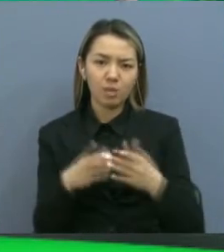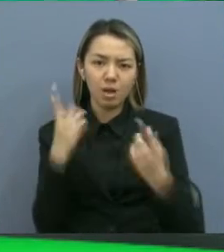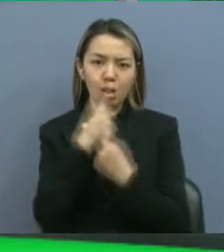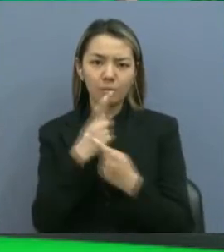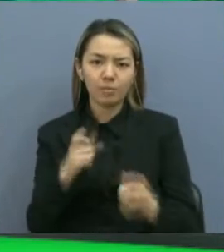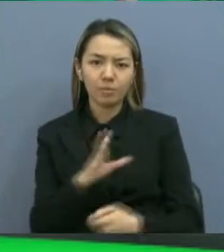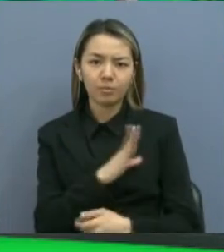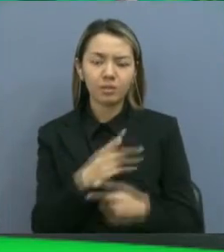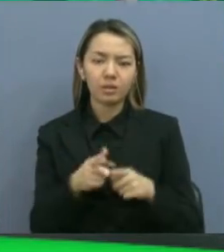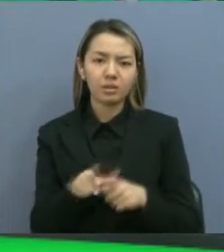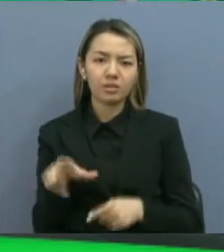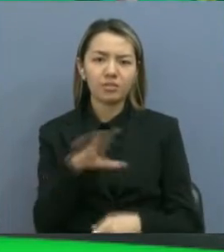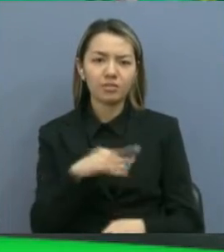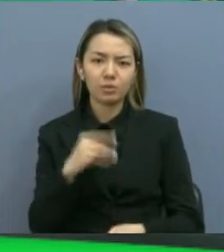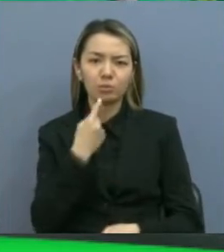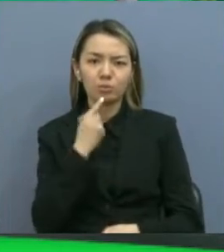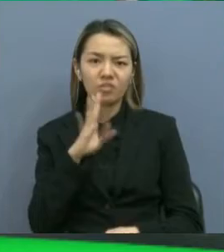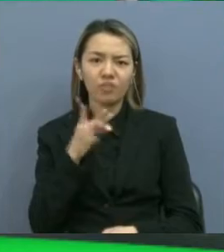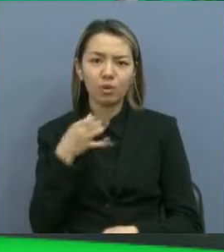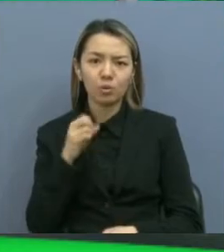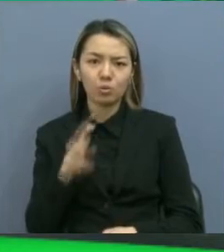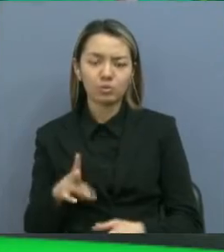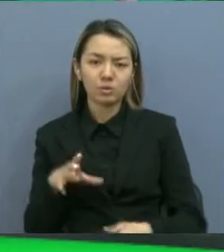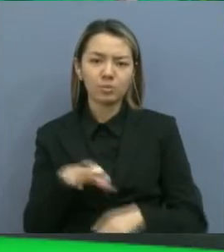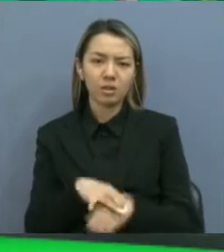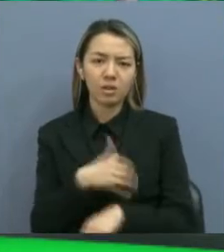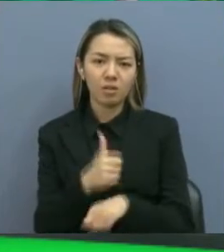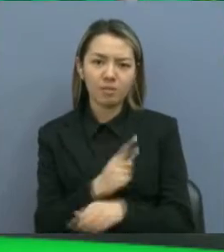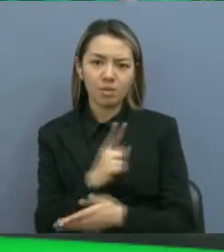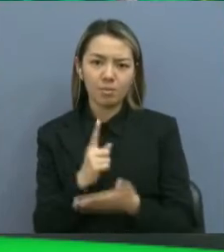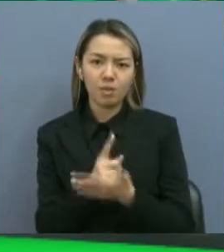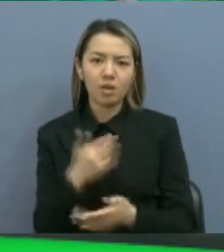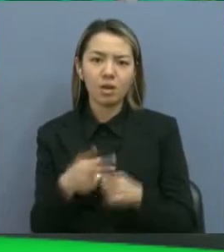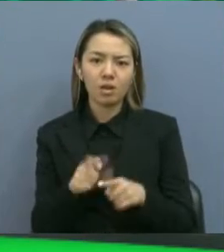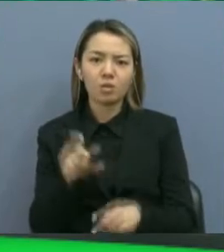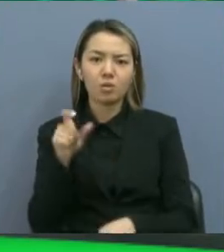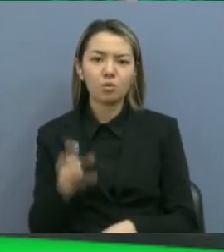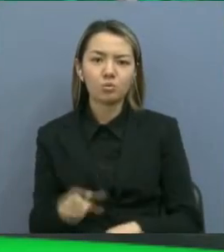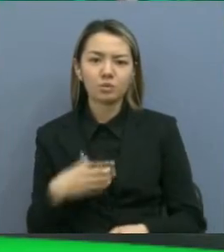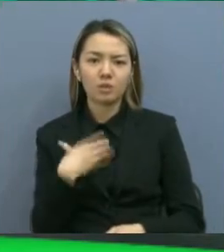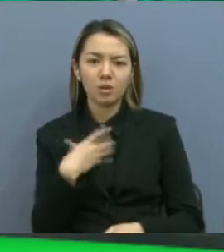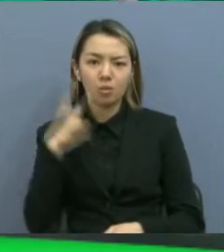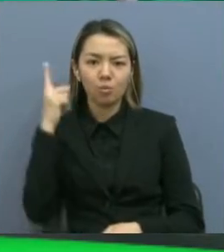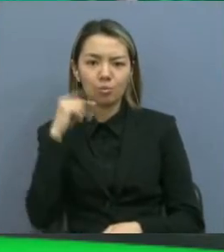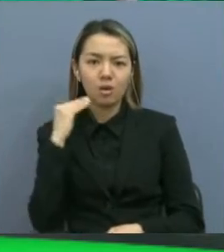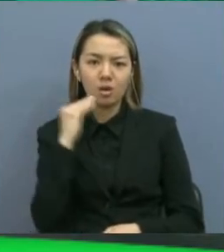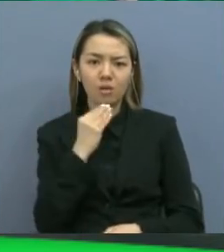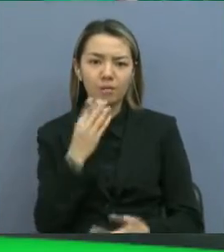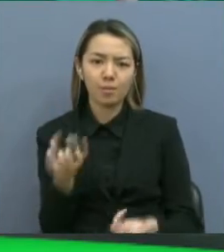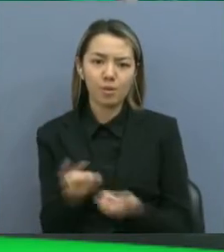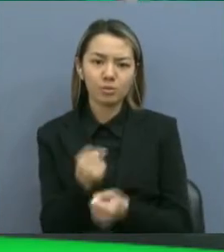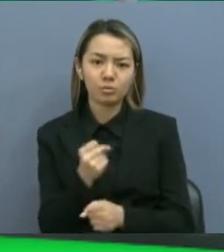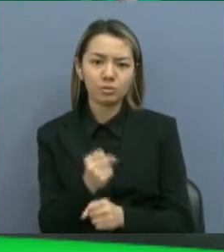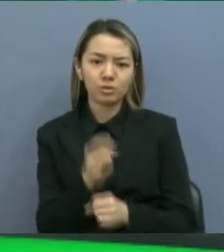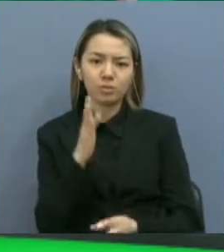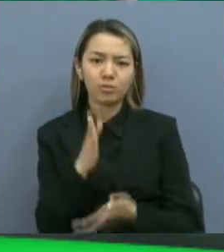жарлық шығарды. Әлемді әбігерге салған вирустан арылу басты талап. Ал ол азаматтардың сақтана отырып, сапалы қолдау